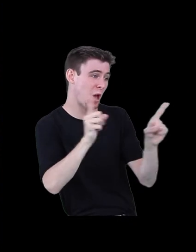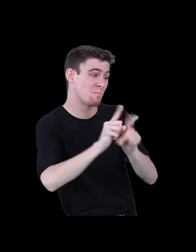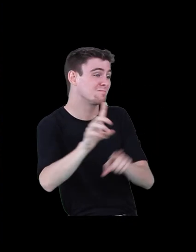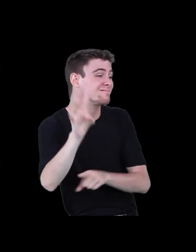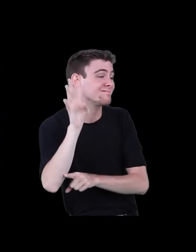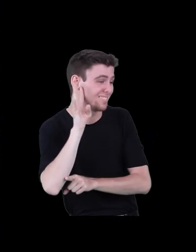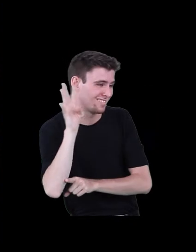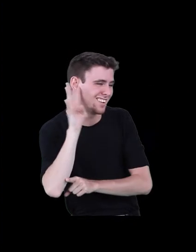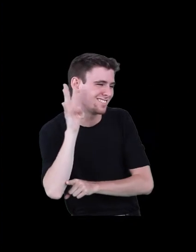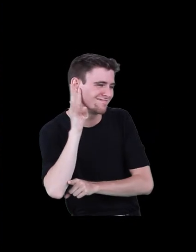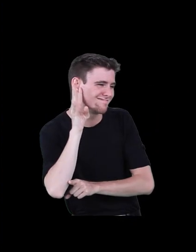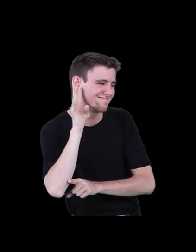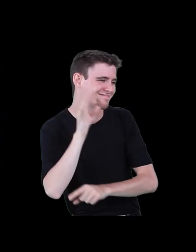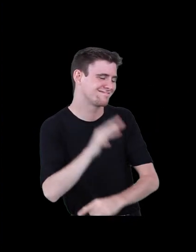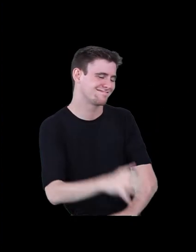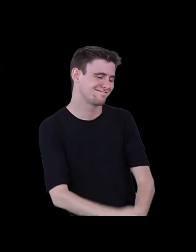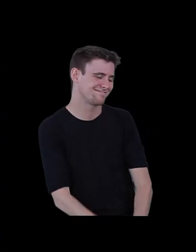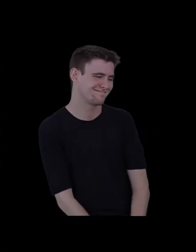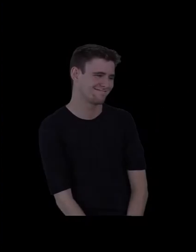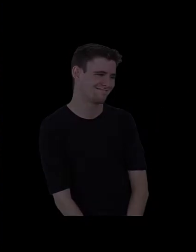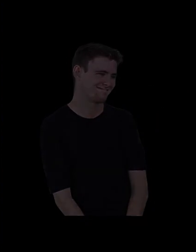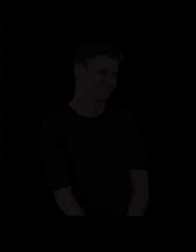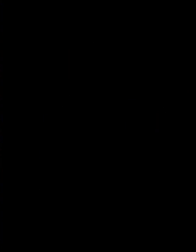maintenant, il va pouvoir entendre.